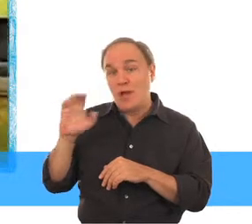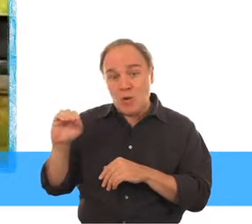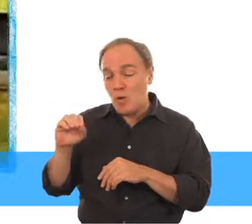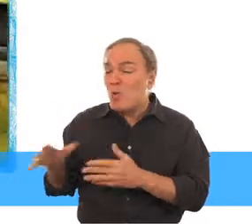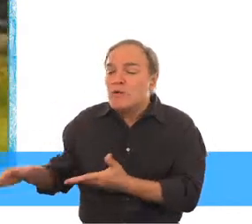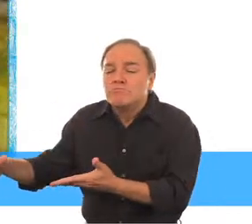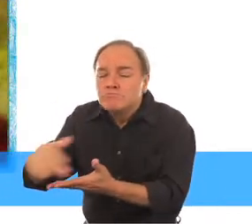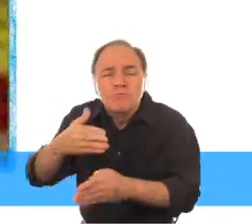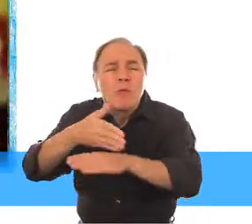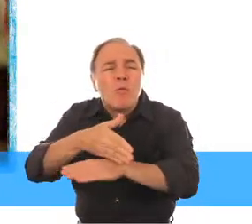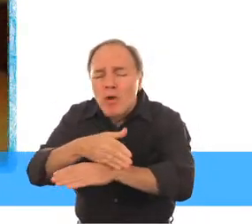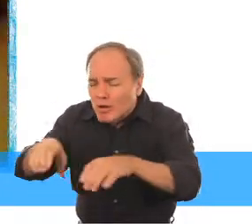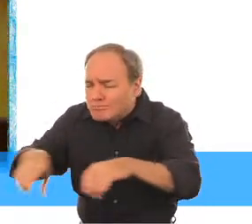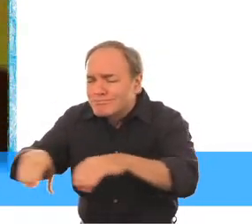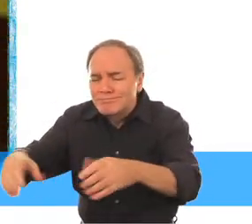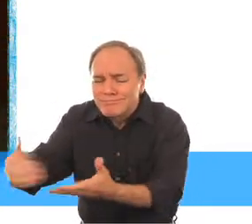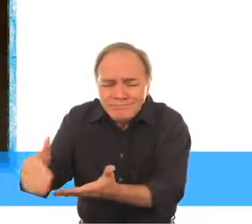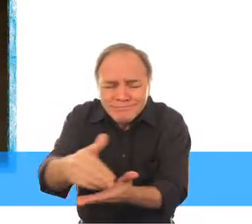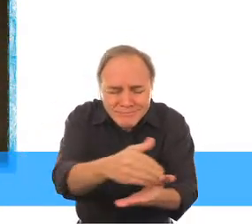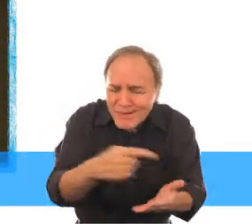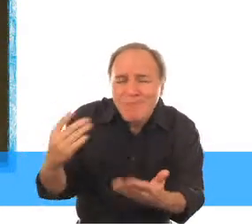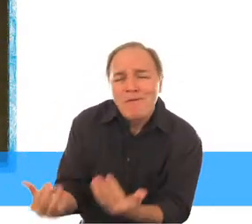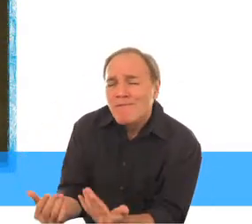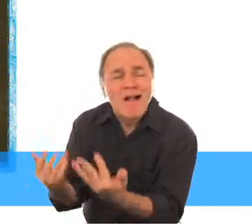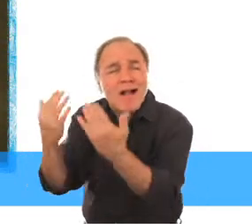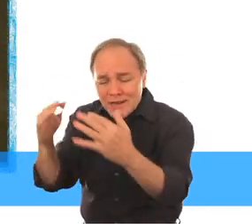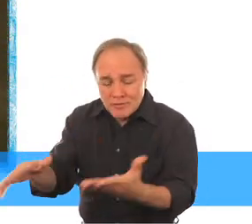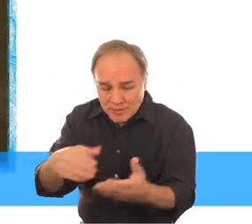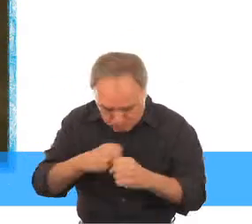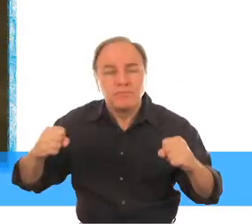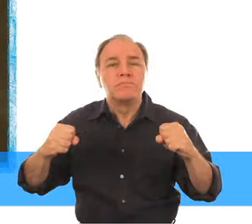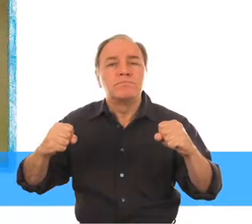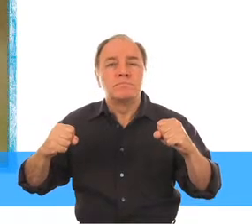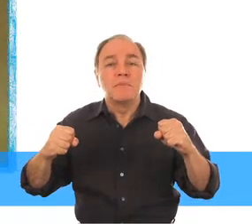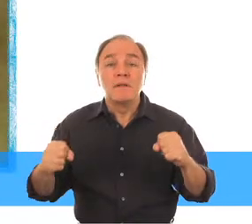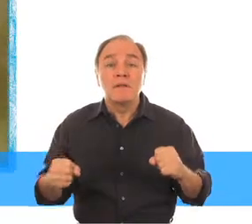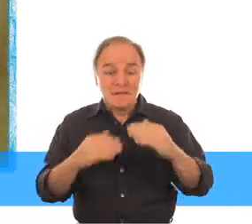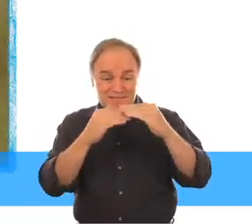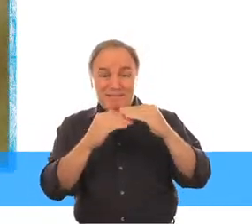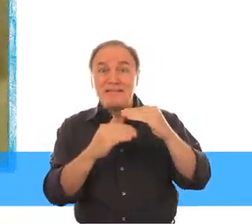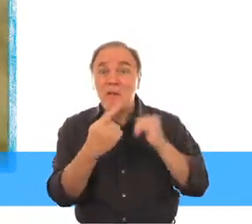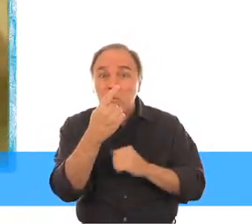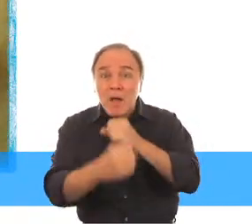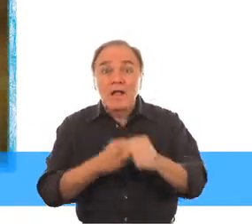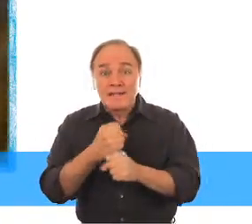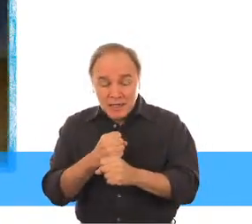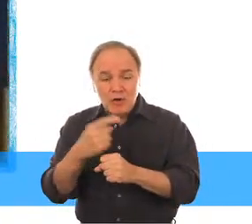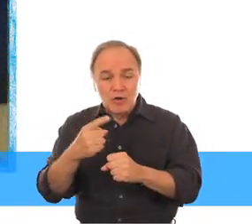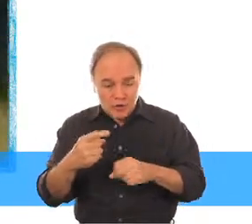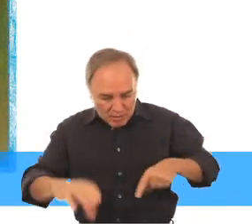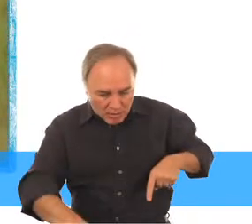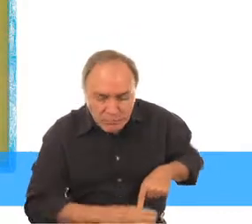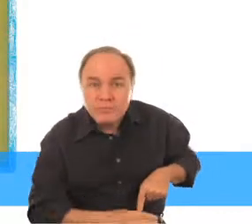tard, doté d'un membre artificiel, il a pu retourner à l'école et faire bravement face à l'avenir parmi ses camarades. Mais